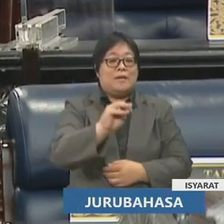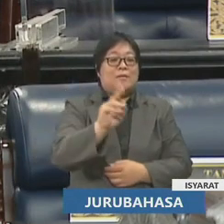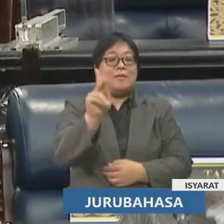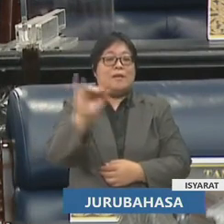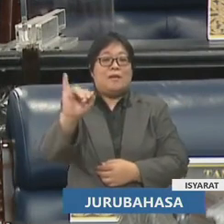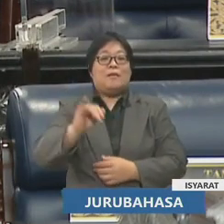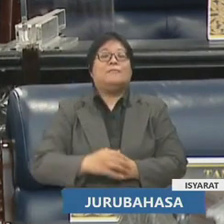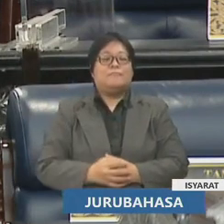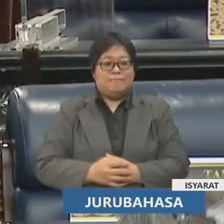are you you tersebut